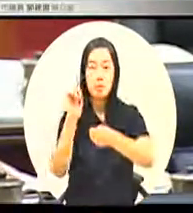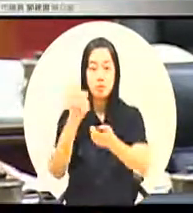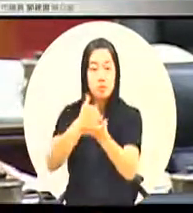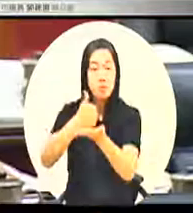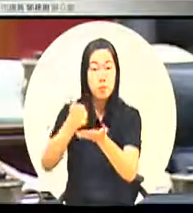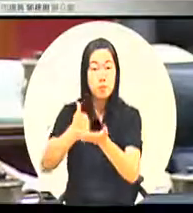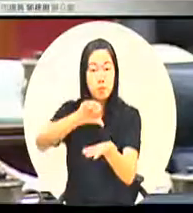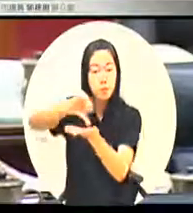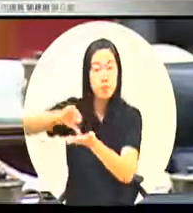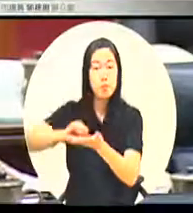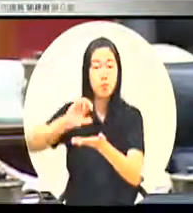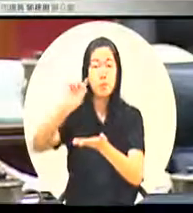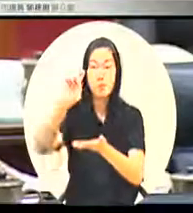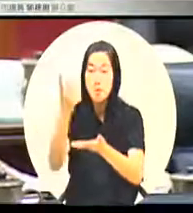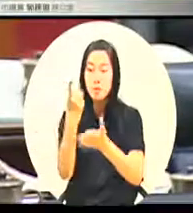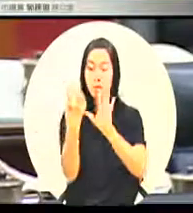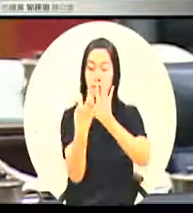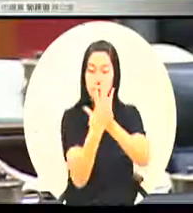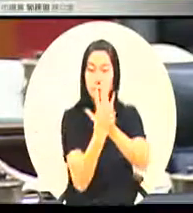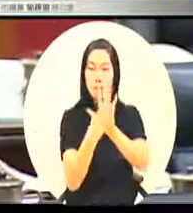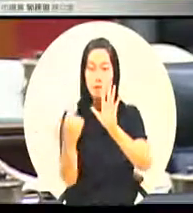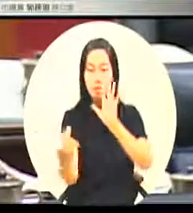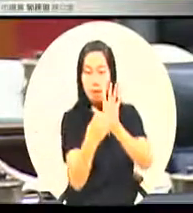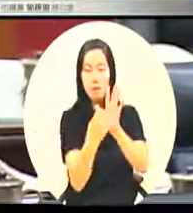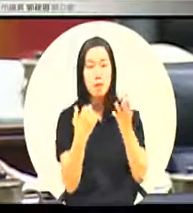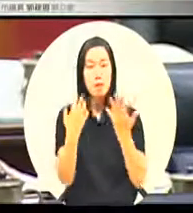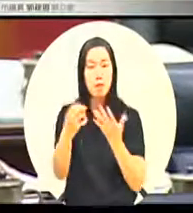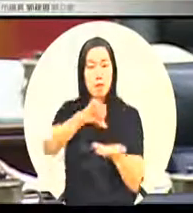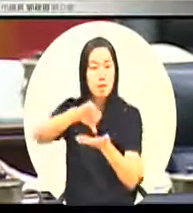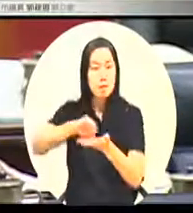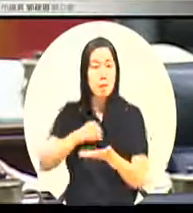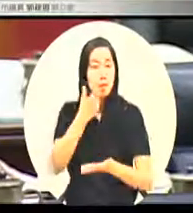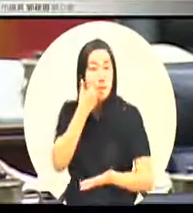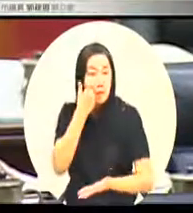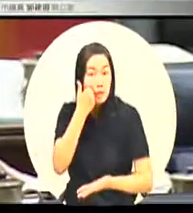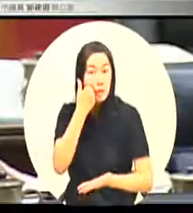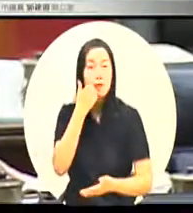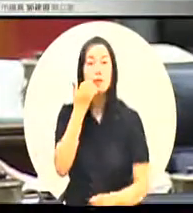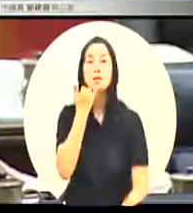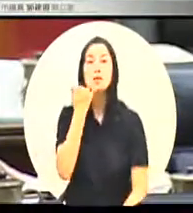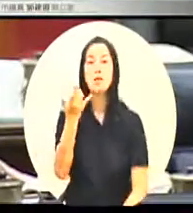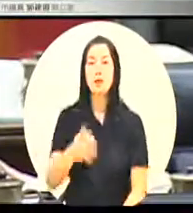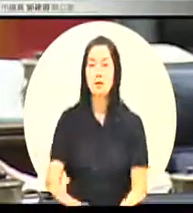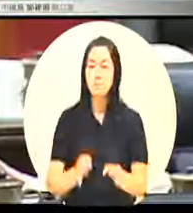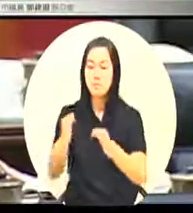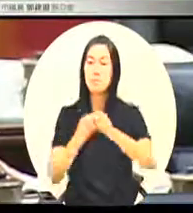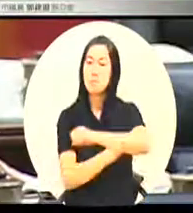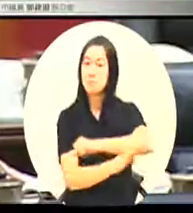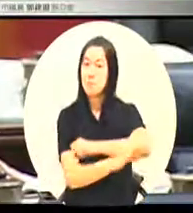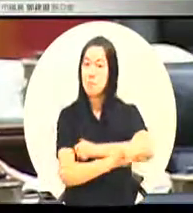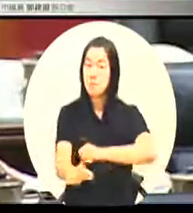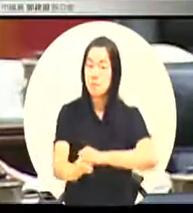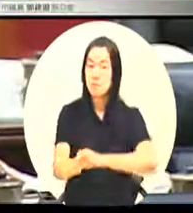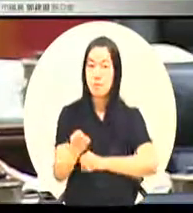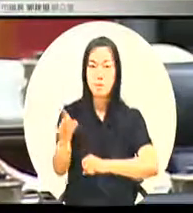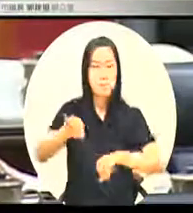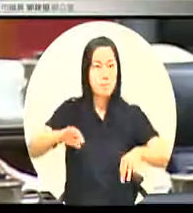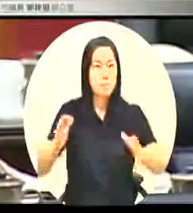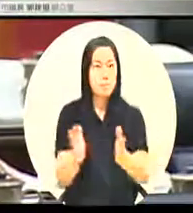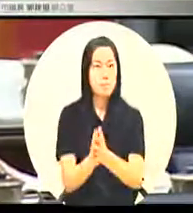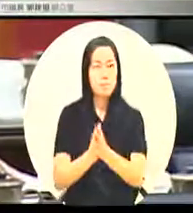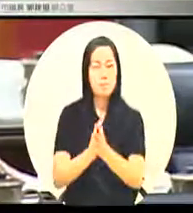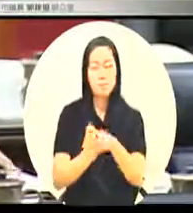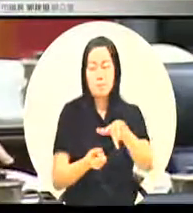有的人知道你吃的东西是什么人种的。黑心商人就如果他敢黑心，就立即曝